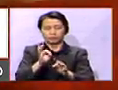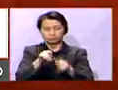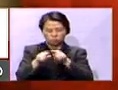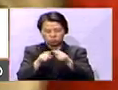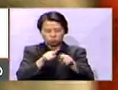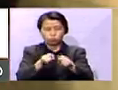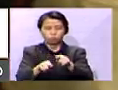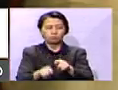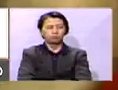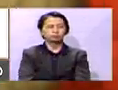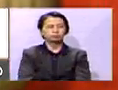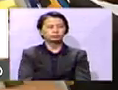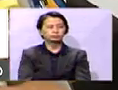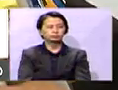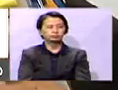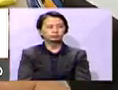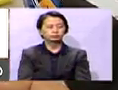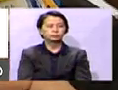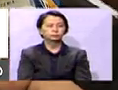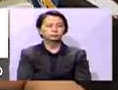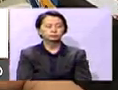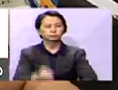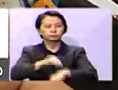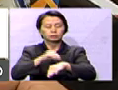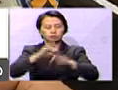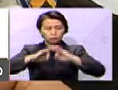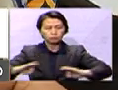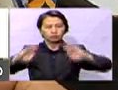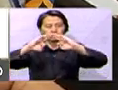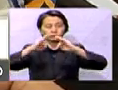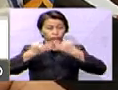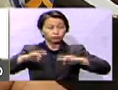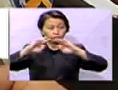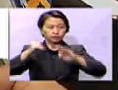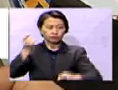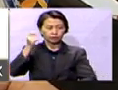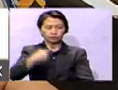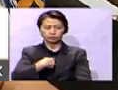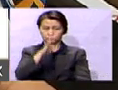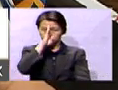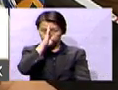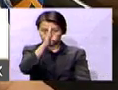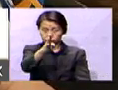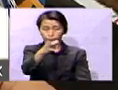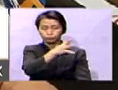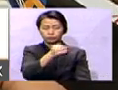sengit lawan. Di masa final tadi, saya just fokus and